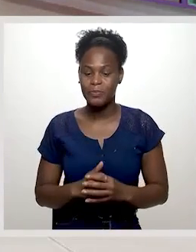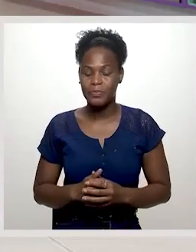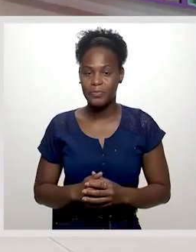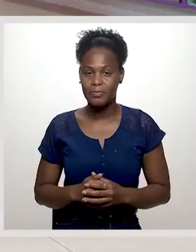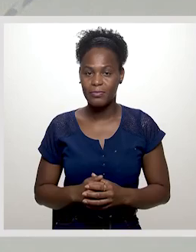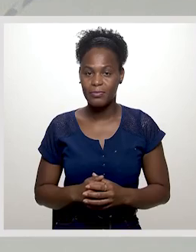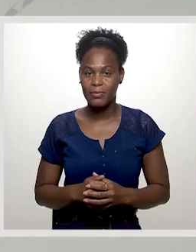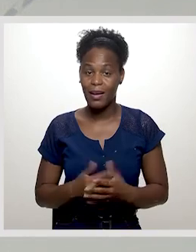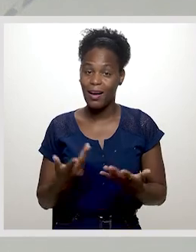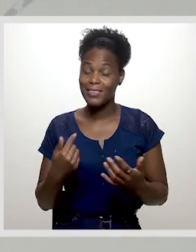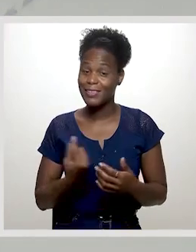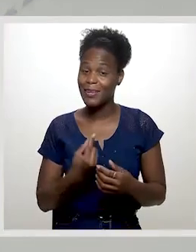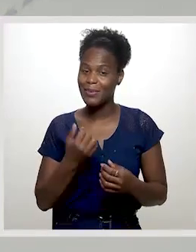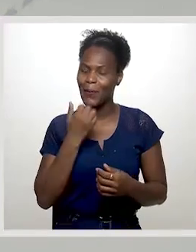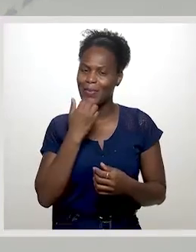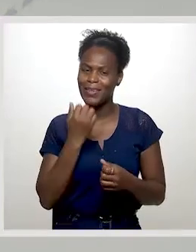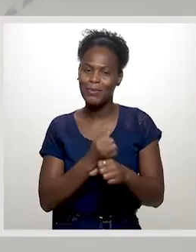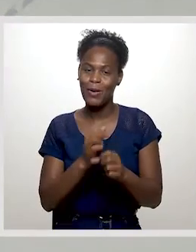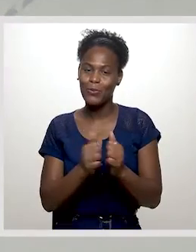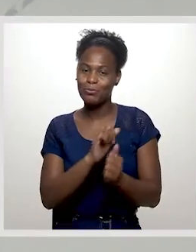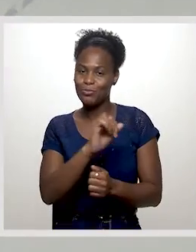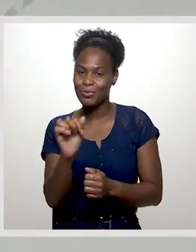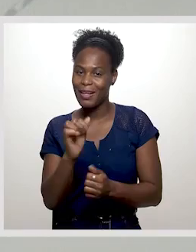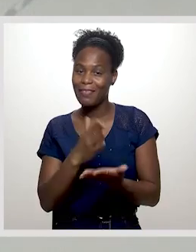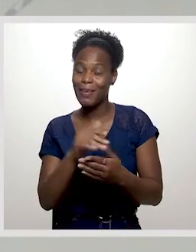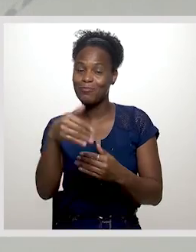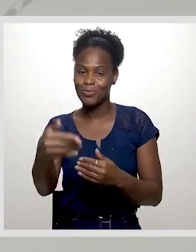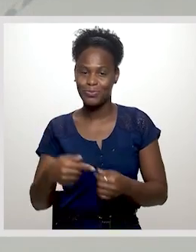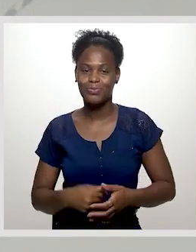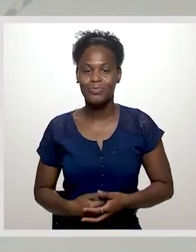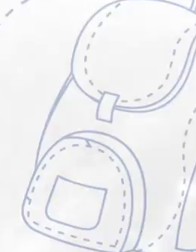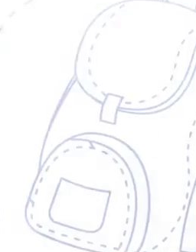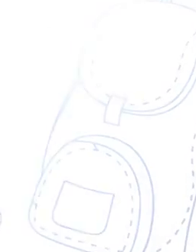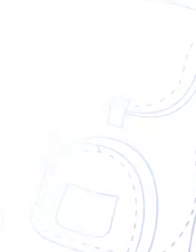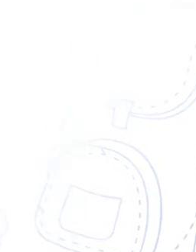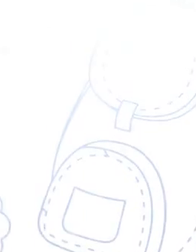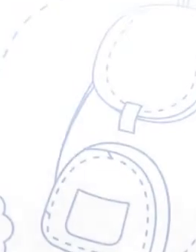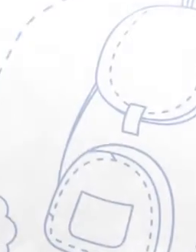Estudar em Casa. Ça a été un très grand plaisir de travailler avec toi. À très bientôt!